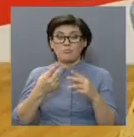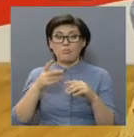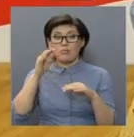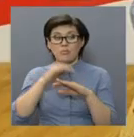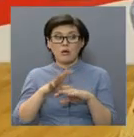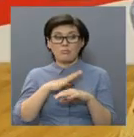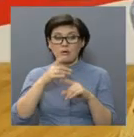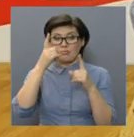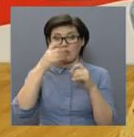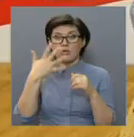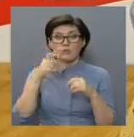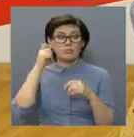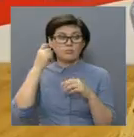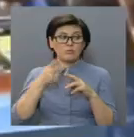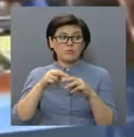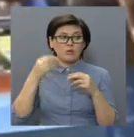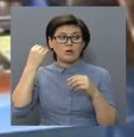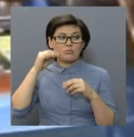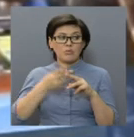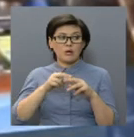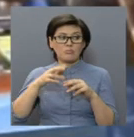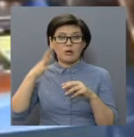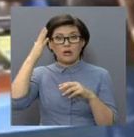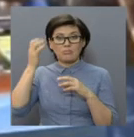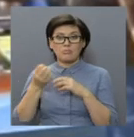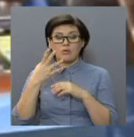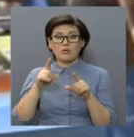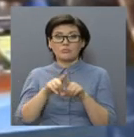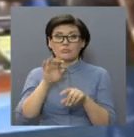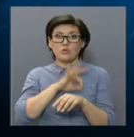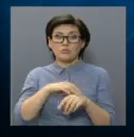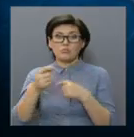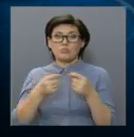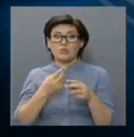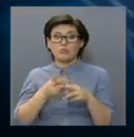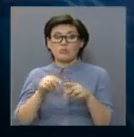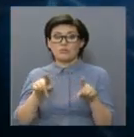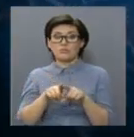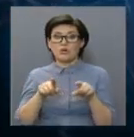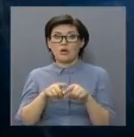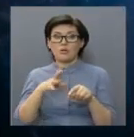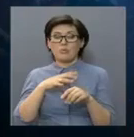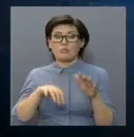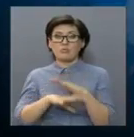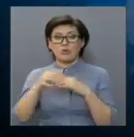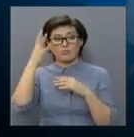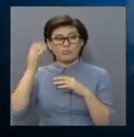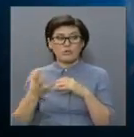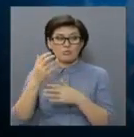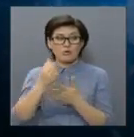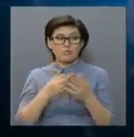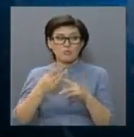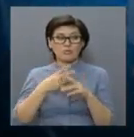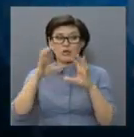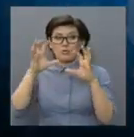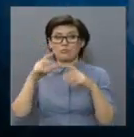мәлімет бойынша 50 жастағы күдікті Ақтөбеде қара алтынды қолды қылғандарға жетекшілік етіпті. Сондай-ақ ол ұрланған мұнай қорын заңсыз жолмен